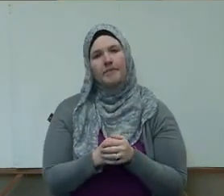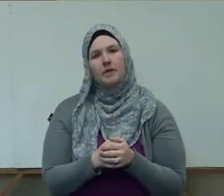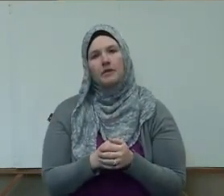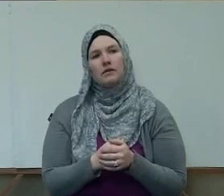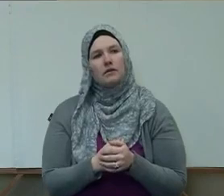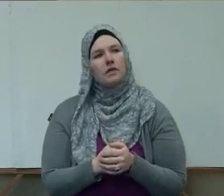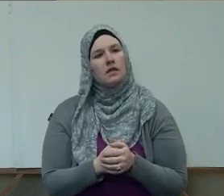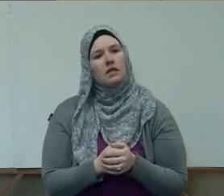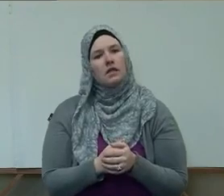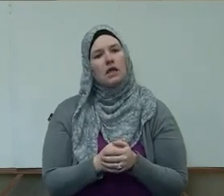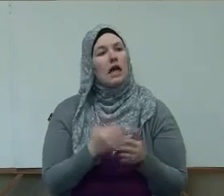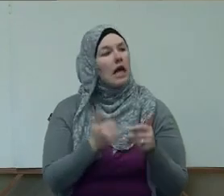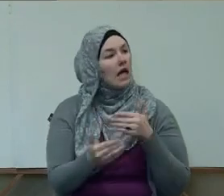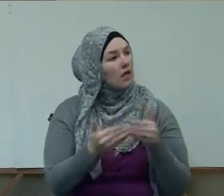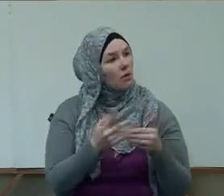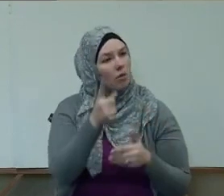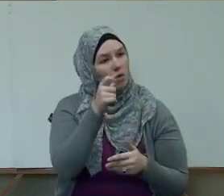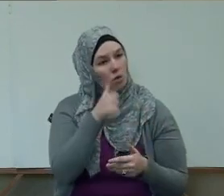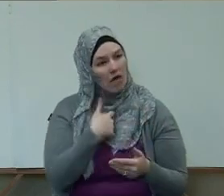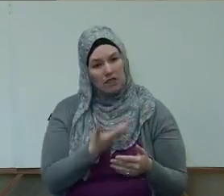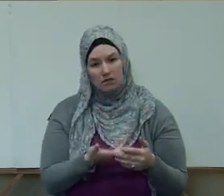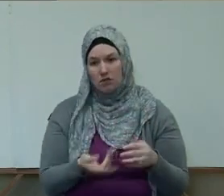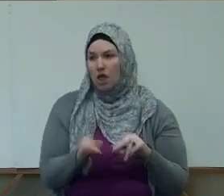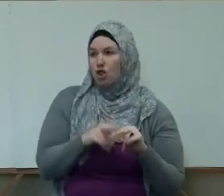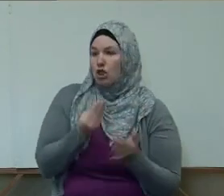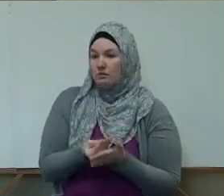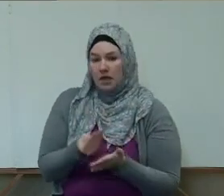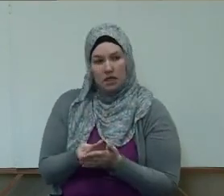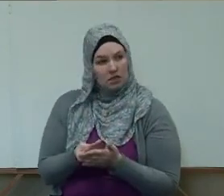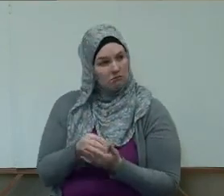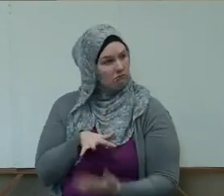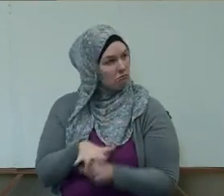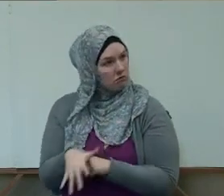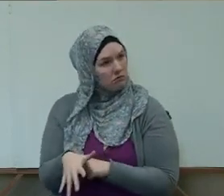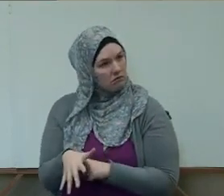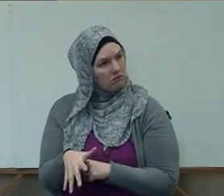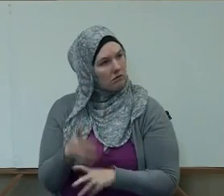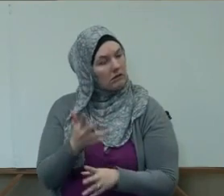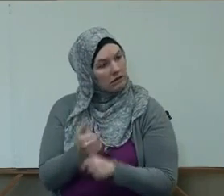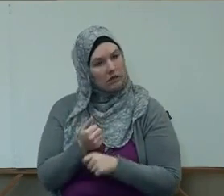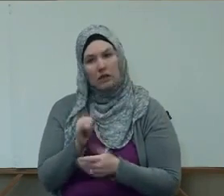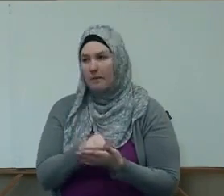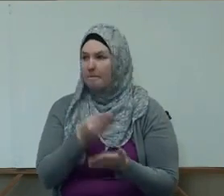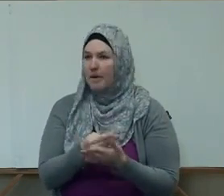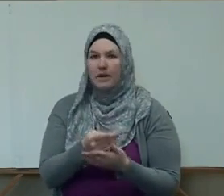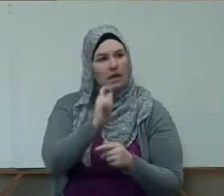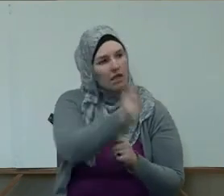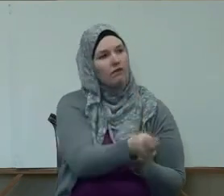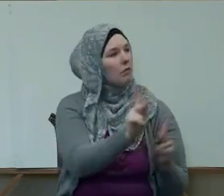له." Anyone who has extra money, let him take it and reach out to those who don't